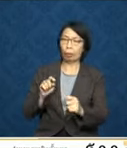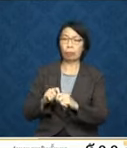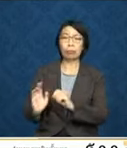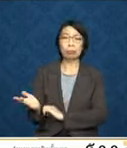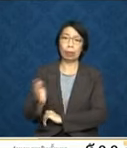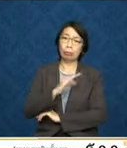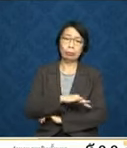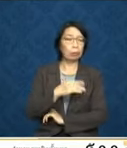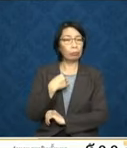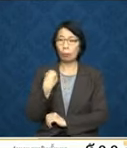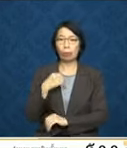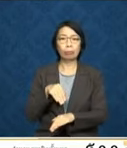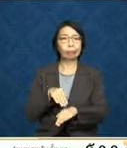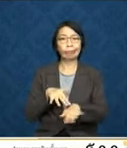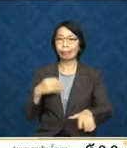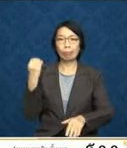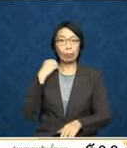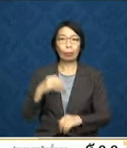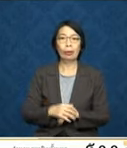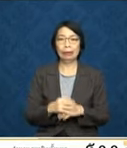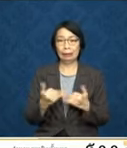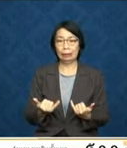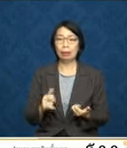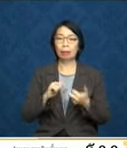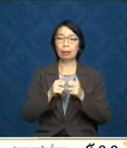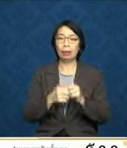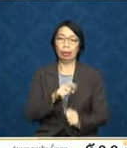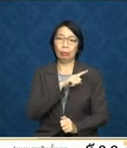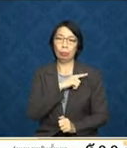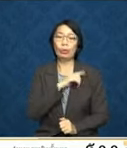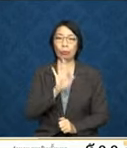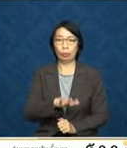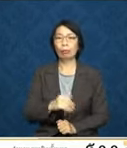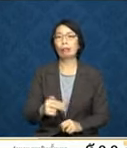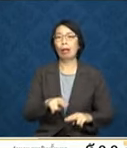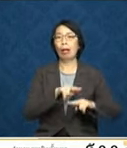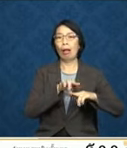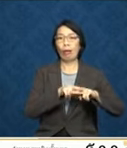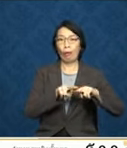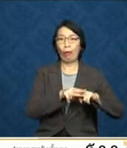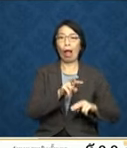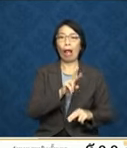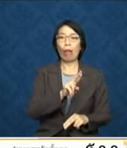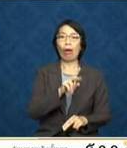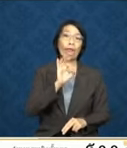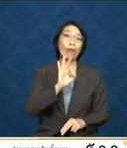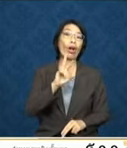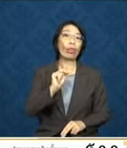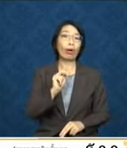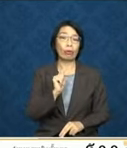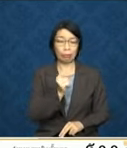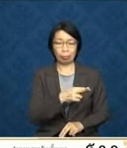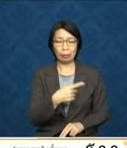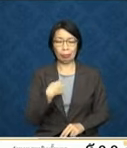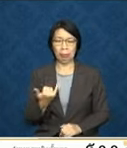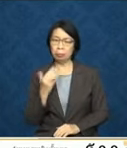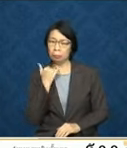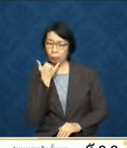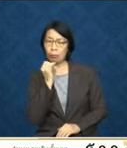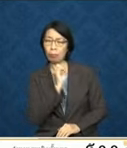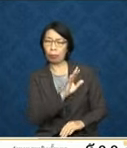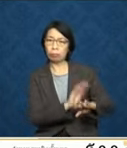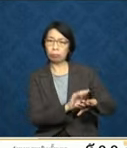ปัญหาดังกล่าวอยู่ภายใต้การดูแลของการรถไฟแห่งประเทศไทยซึ่งผมได้มีการดำเนินการประสานงานไปแล้วแต่ก็ทำได้เพียงเพิ่ม